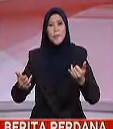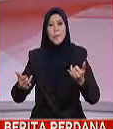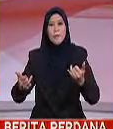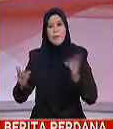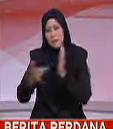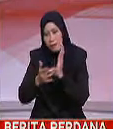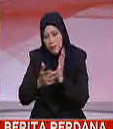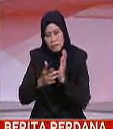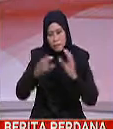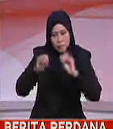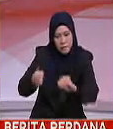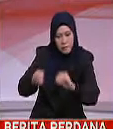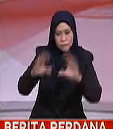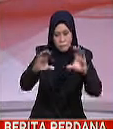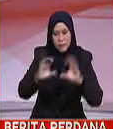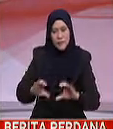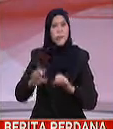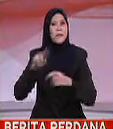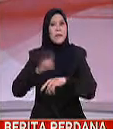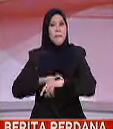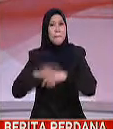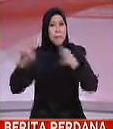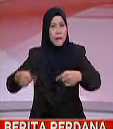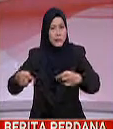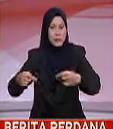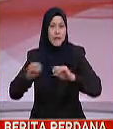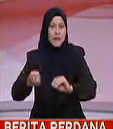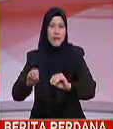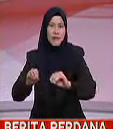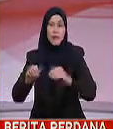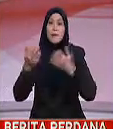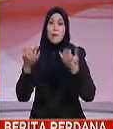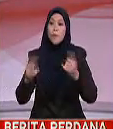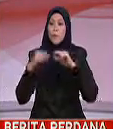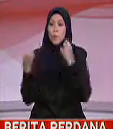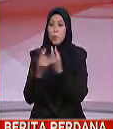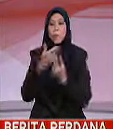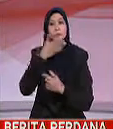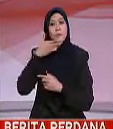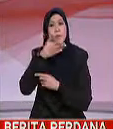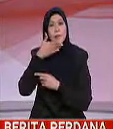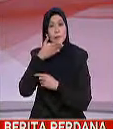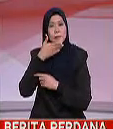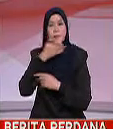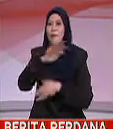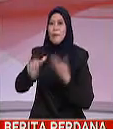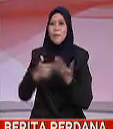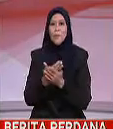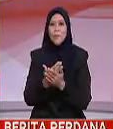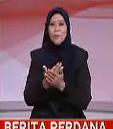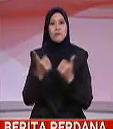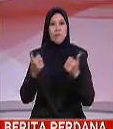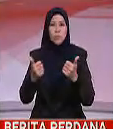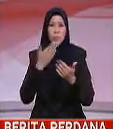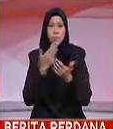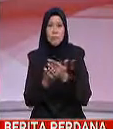dan teknikal semasa pertandingan. Itu saja sebab bakal-bakal pelapis kita yang ada dekat sini, overall semua yang